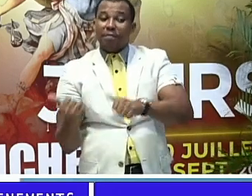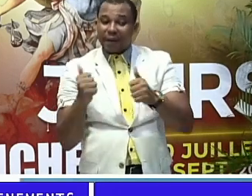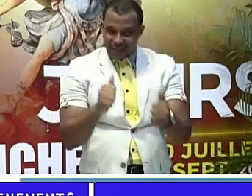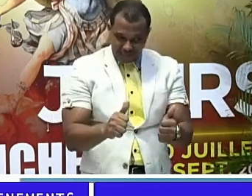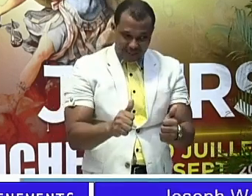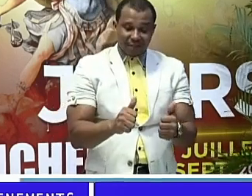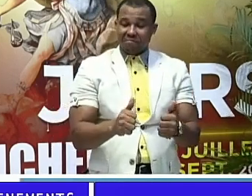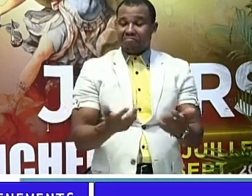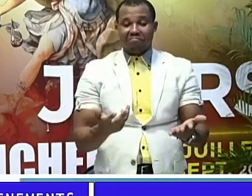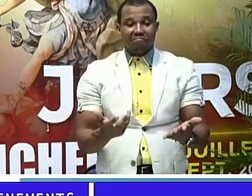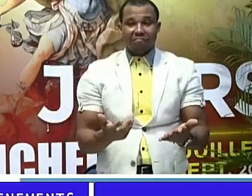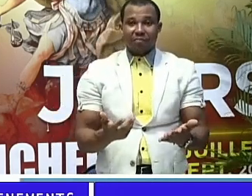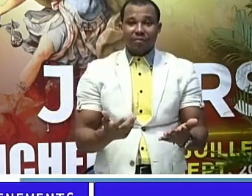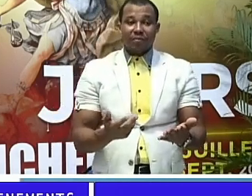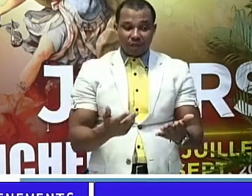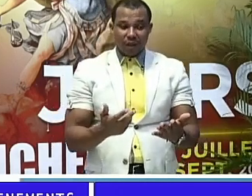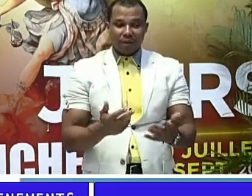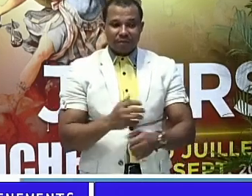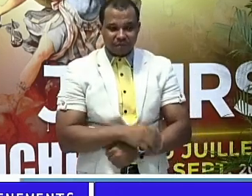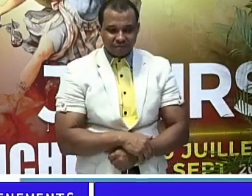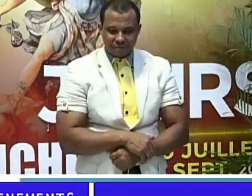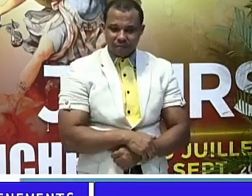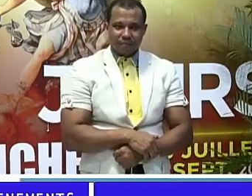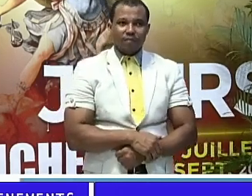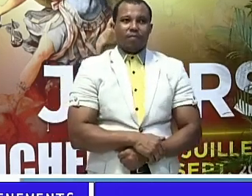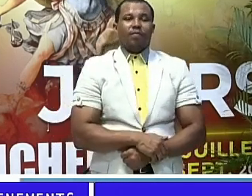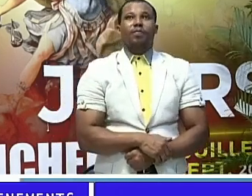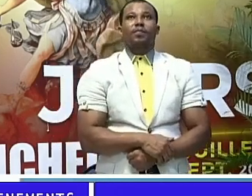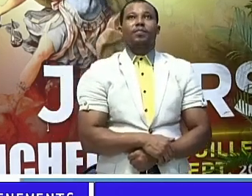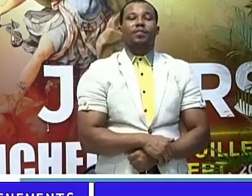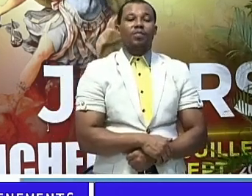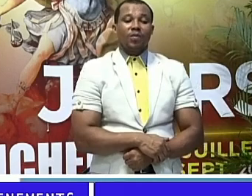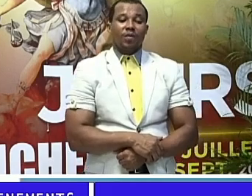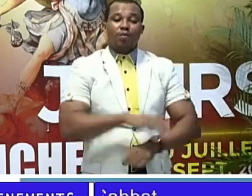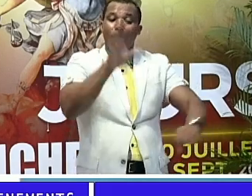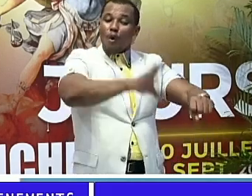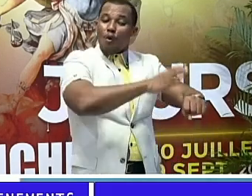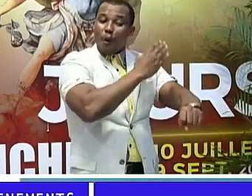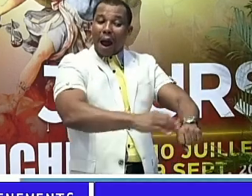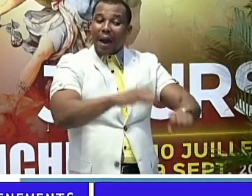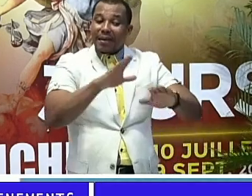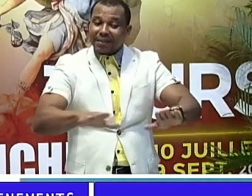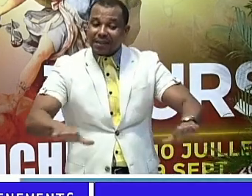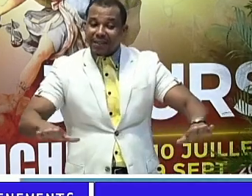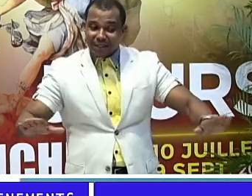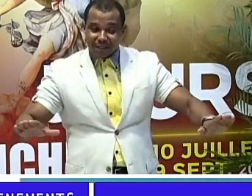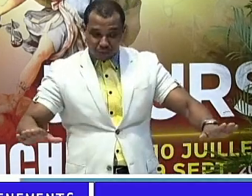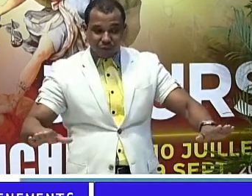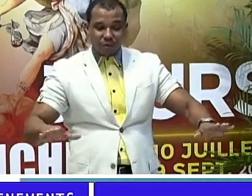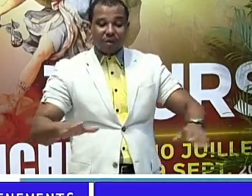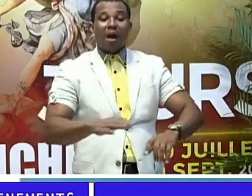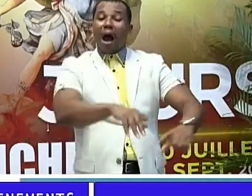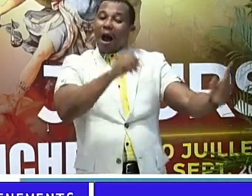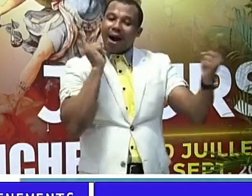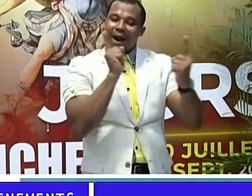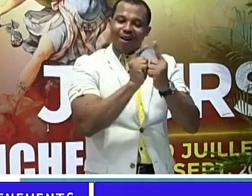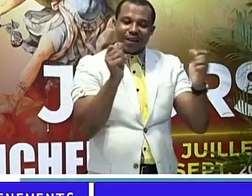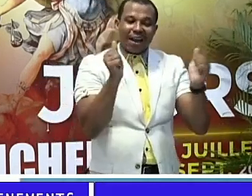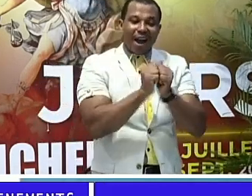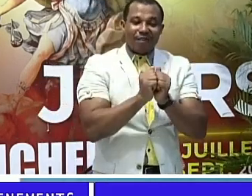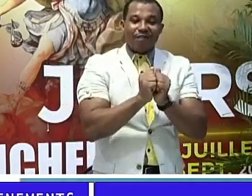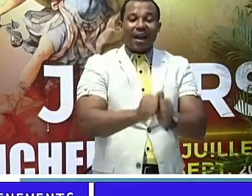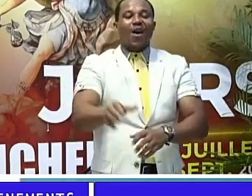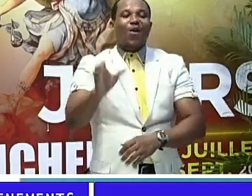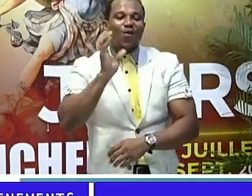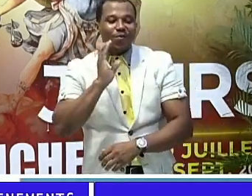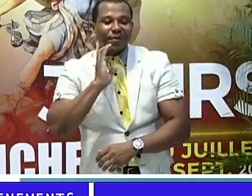ki vle inscrit, faut que parents ou vin kok klomishka pour ça. Et si on moun vle rentrer dans chorale consolatrice, chorale kap chante matin,